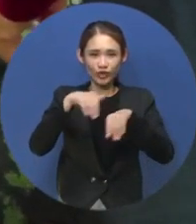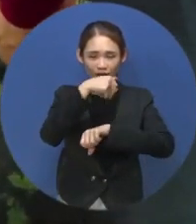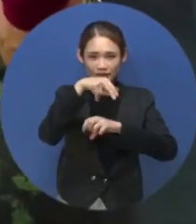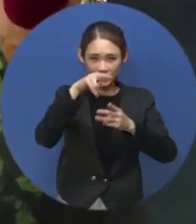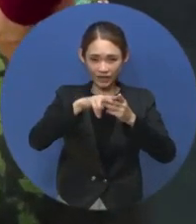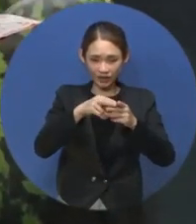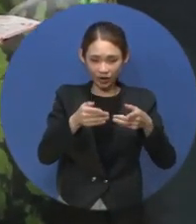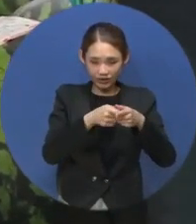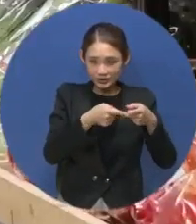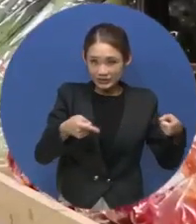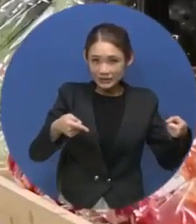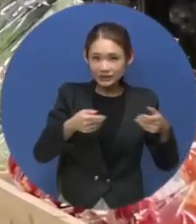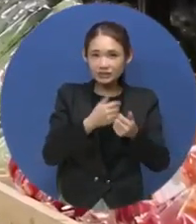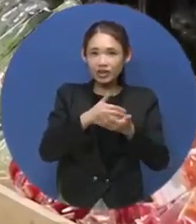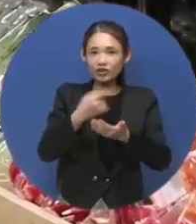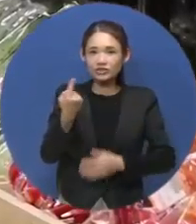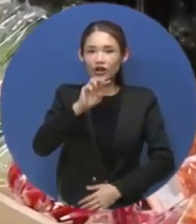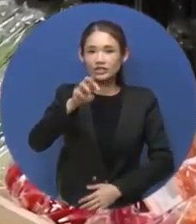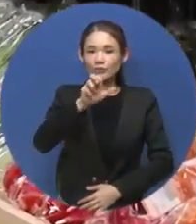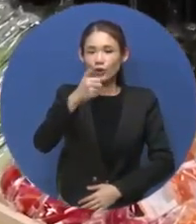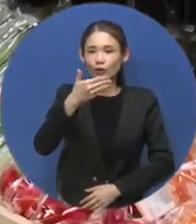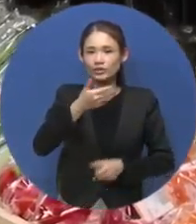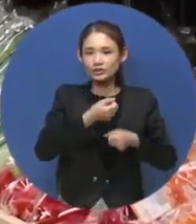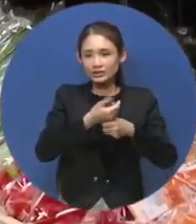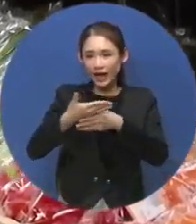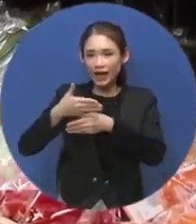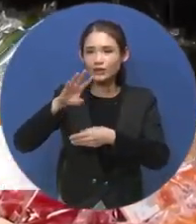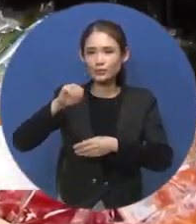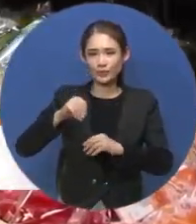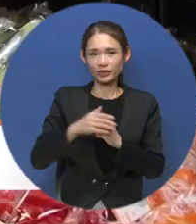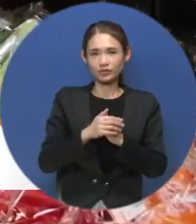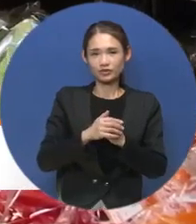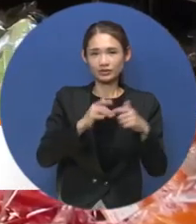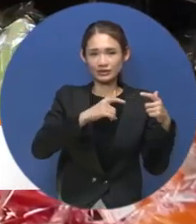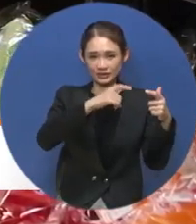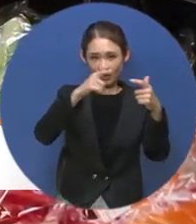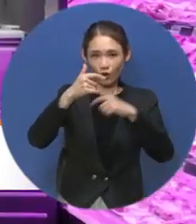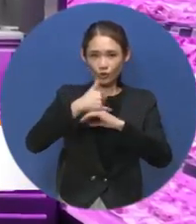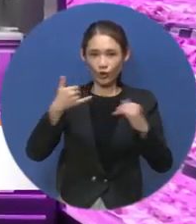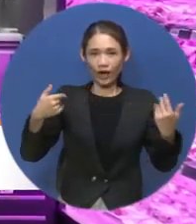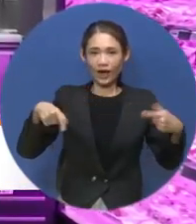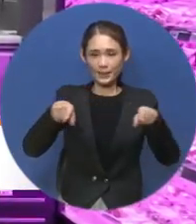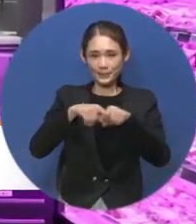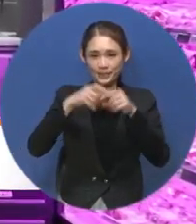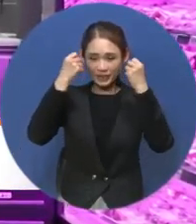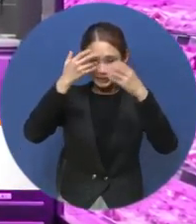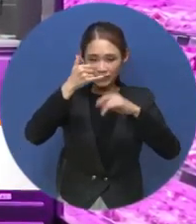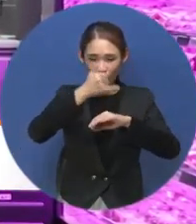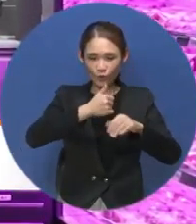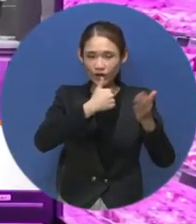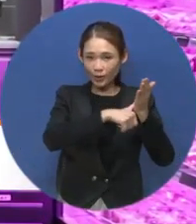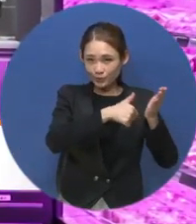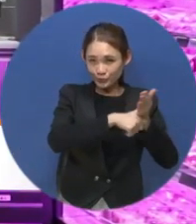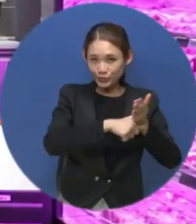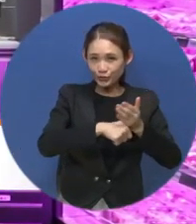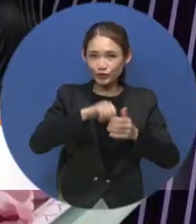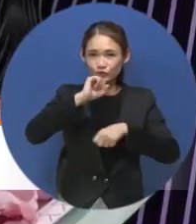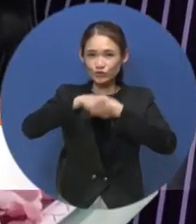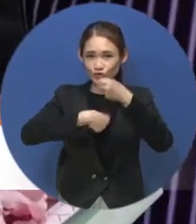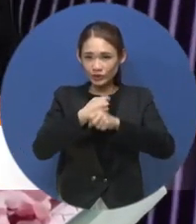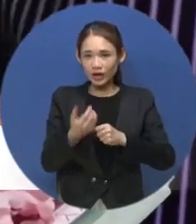직매장 3호점인 신대점이 문을 열어 큰 호응을 받고 있습니다. 순천 로컬푸드 직매장